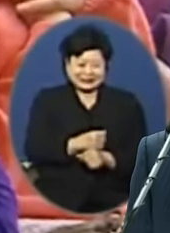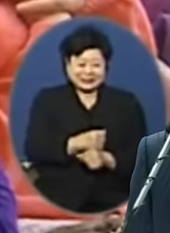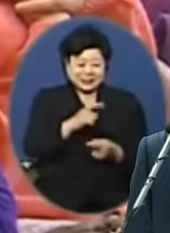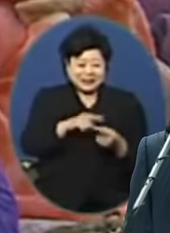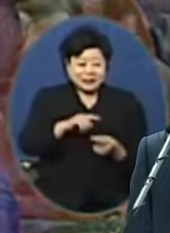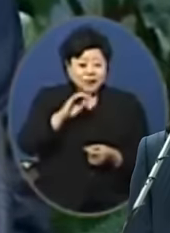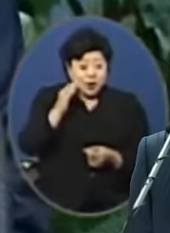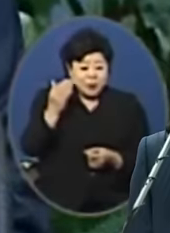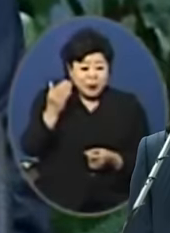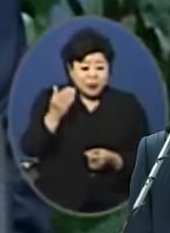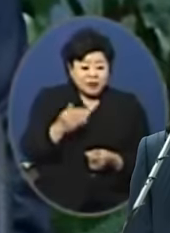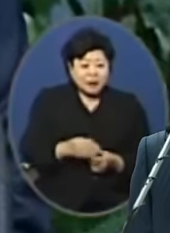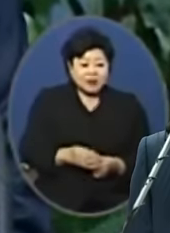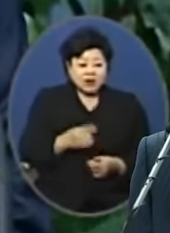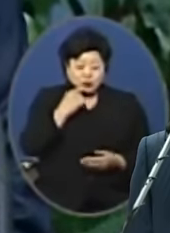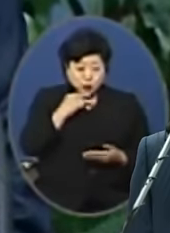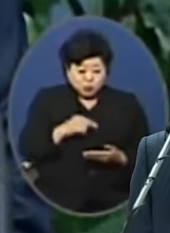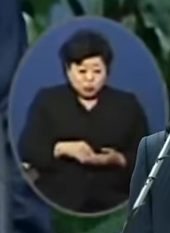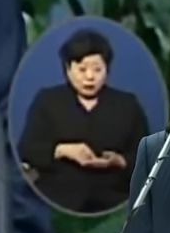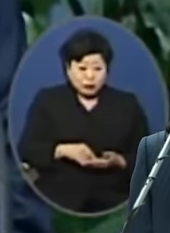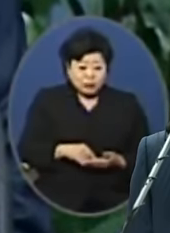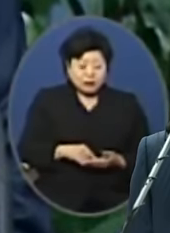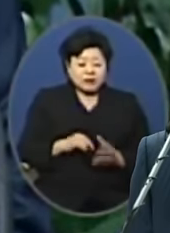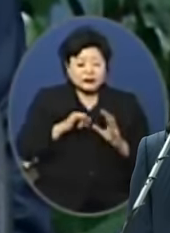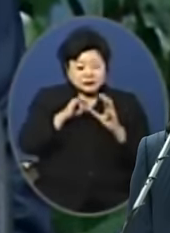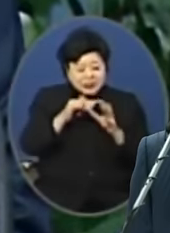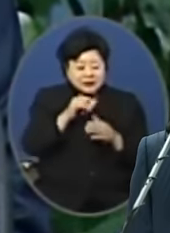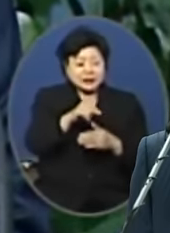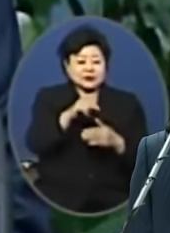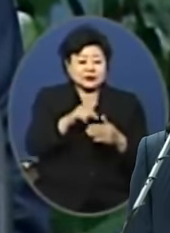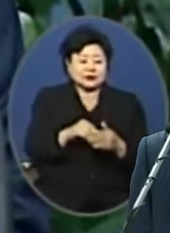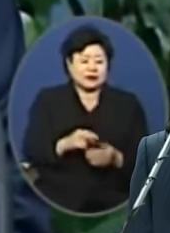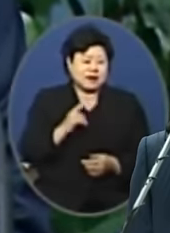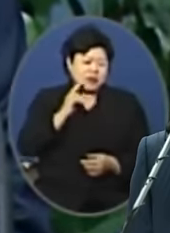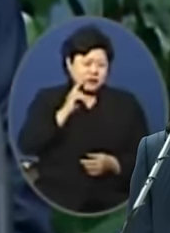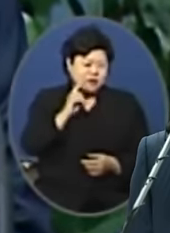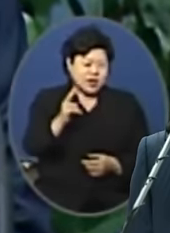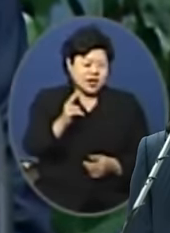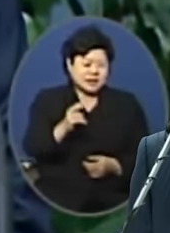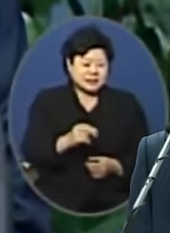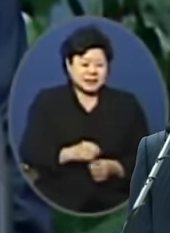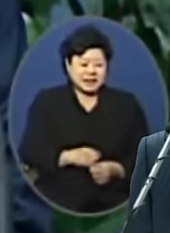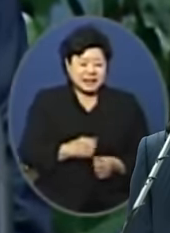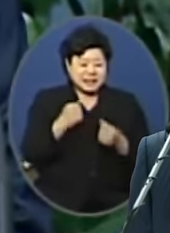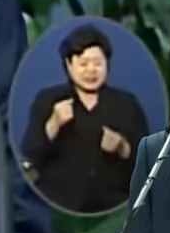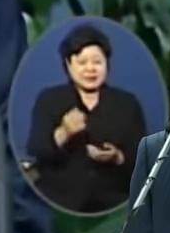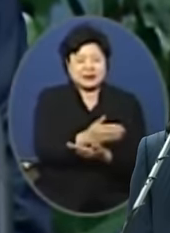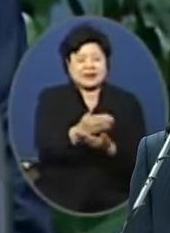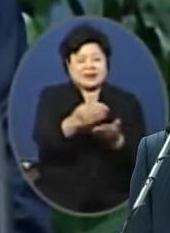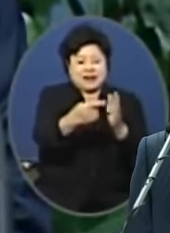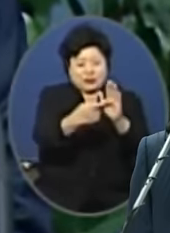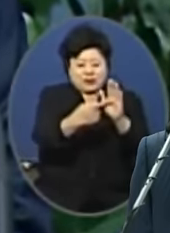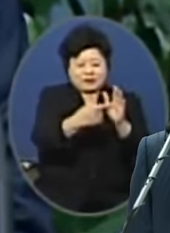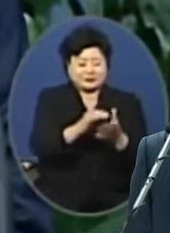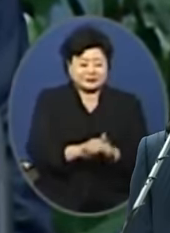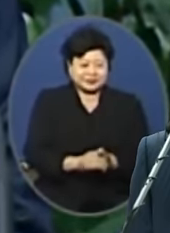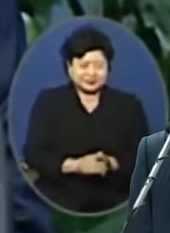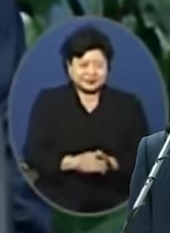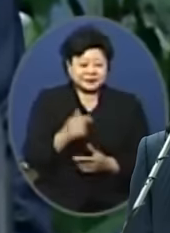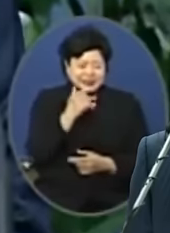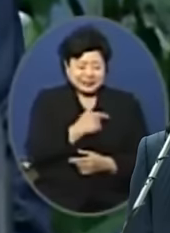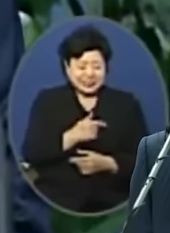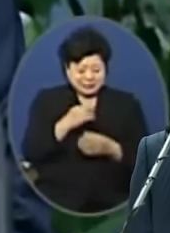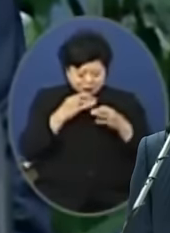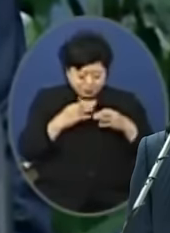하면 그것이 간단한 것 같지만은 이 세상에 굉장한 역사를 베풀어 주는 것입니다. 여러분의 가슴을